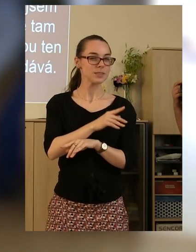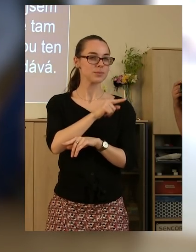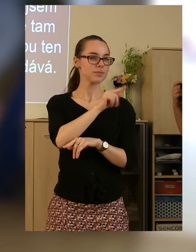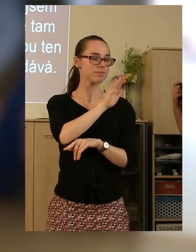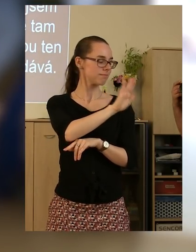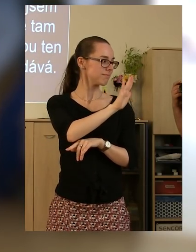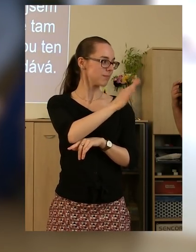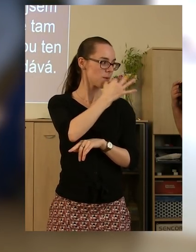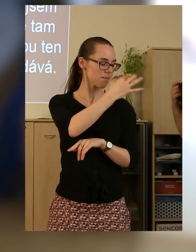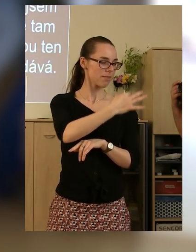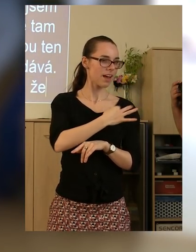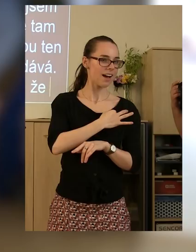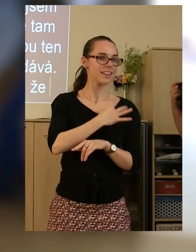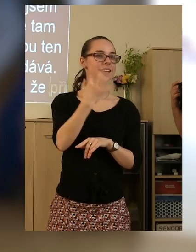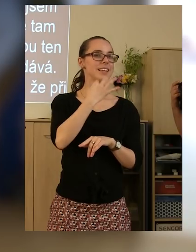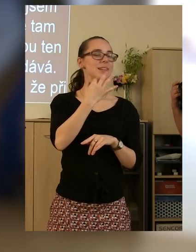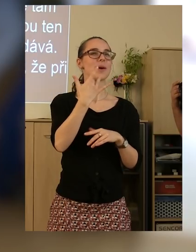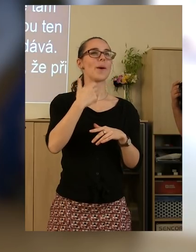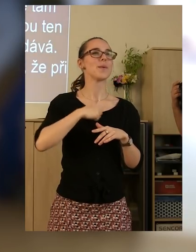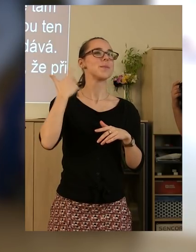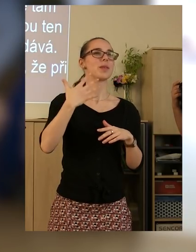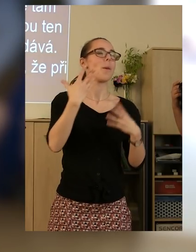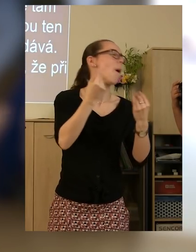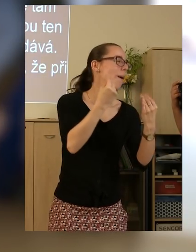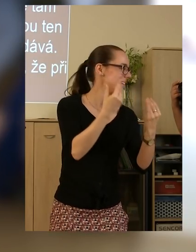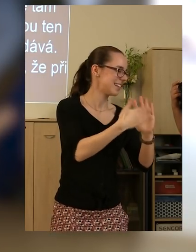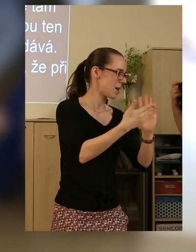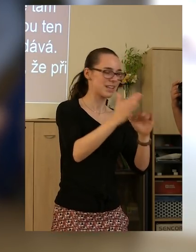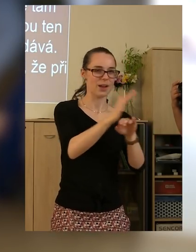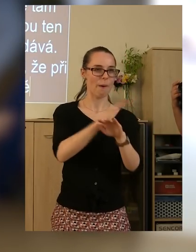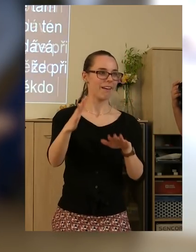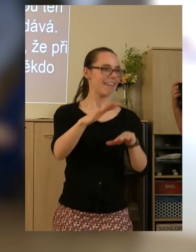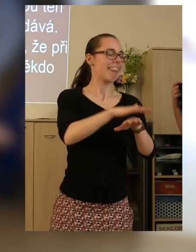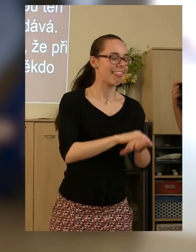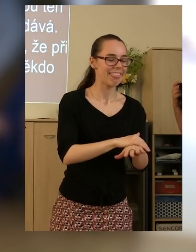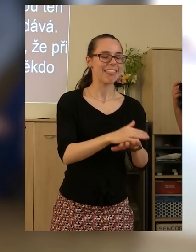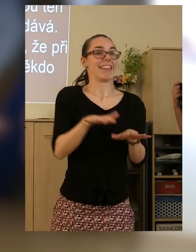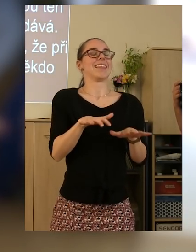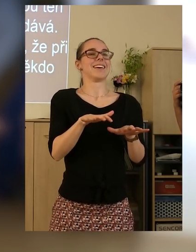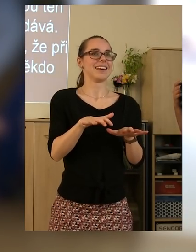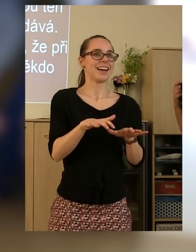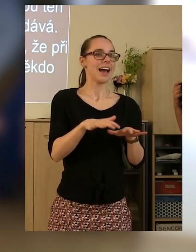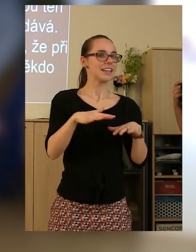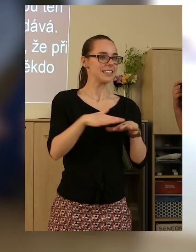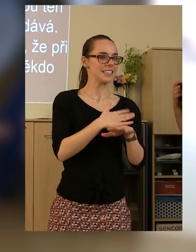i při tomhle experimentu, že mi někdo položí mokrý hadr na nohy, že